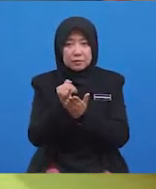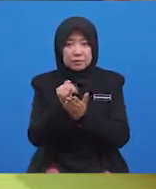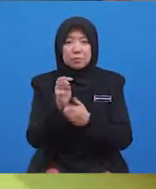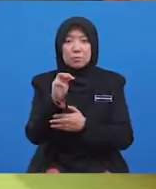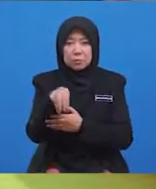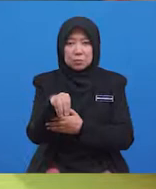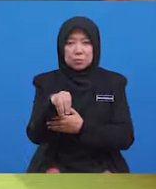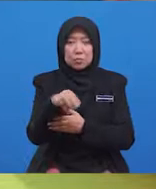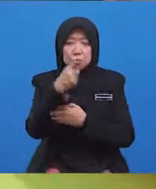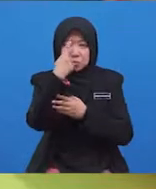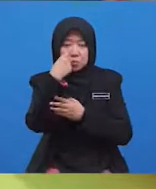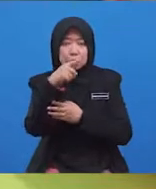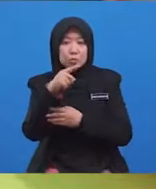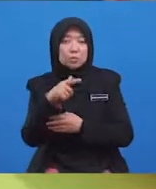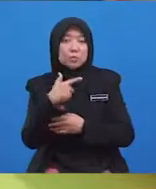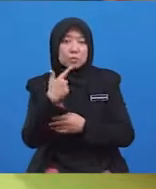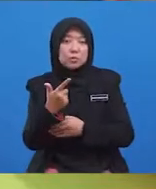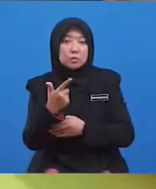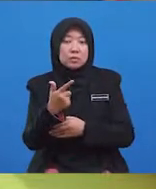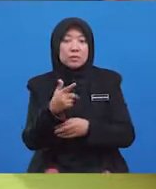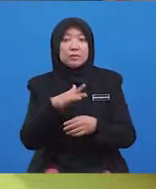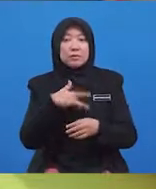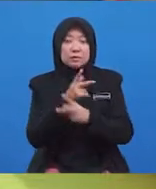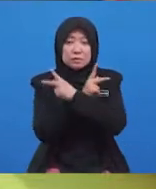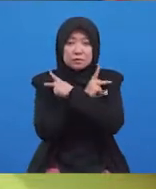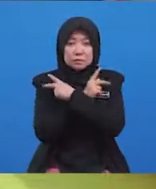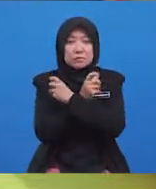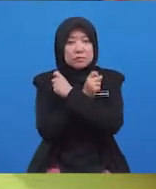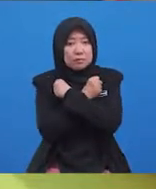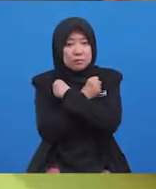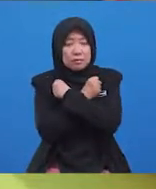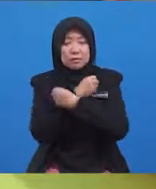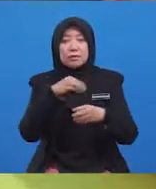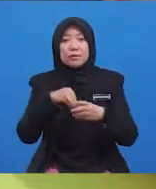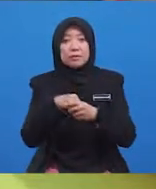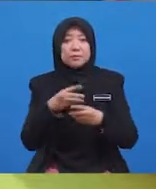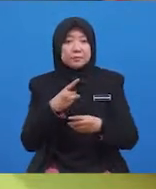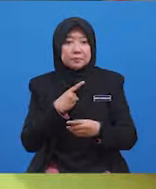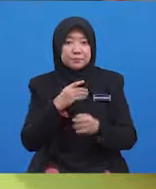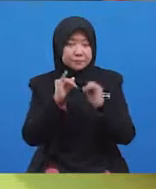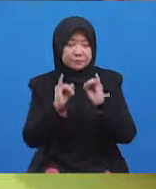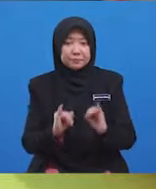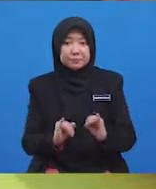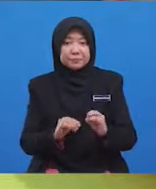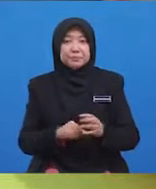mampu menterjemahkan perasaan kasih dan sayang dalam diri setiap insan.